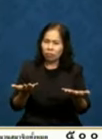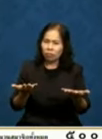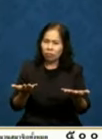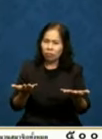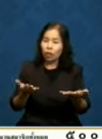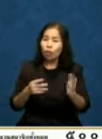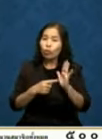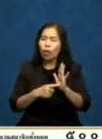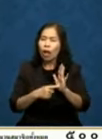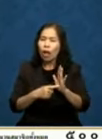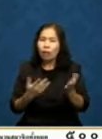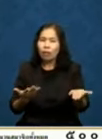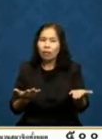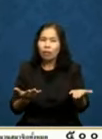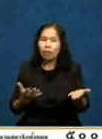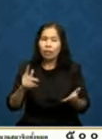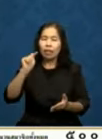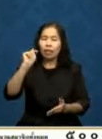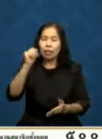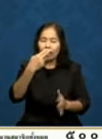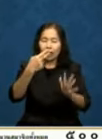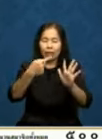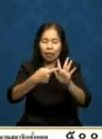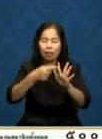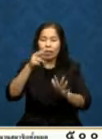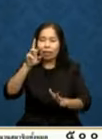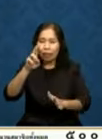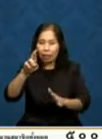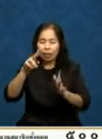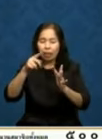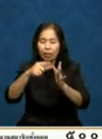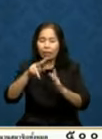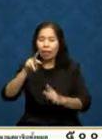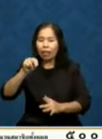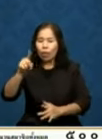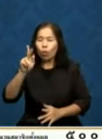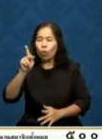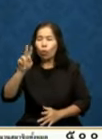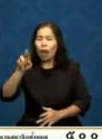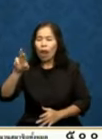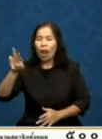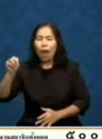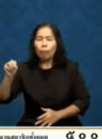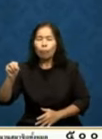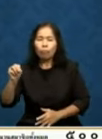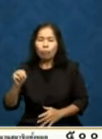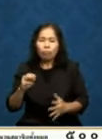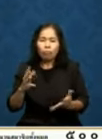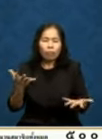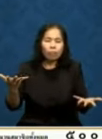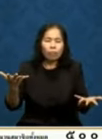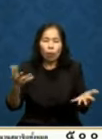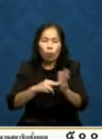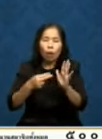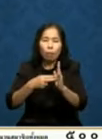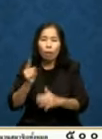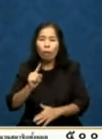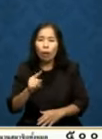ช่นแบ่งคำว่าทารุณกรรมกับตามสมควรมีตรงไหนท่านประธ